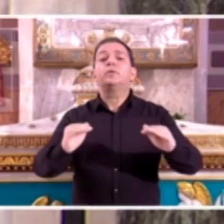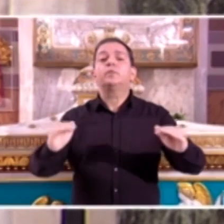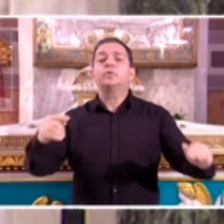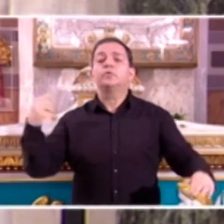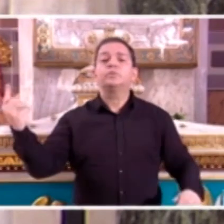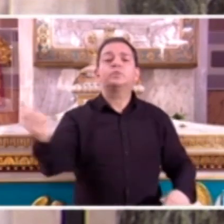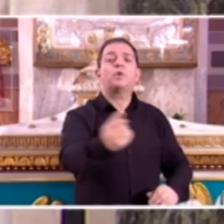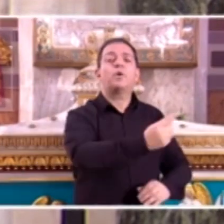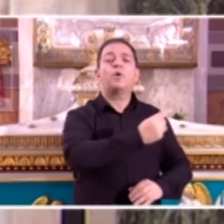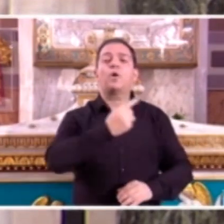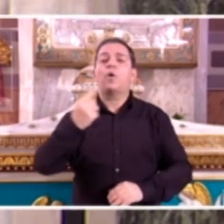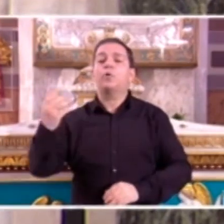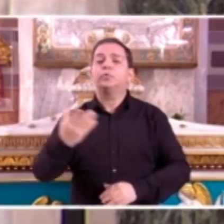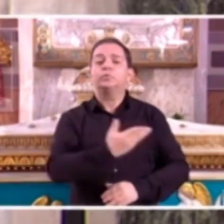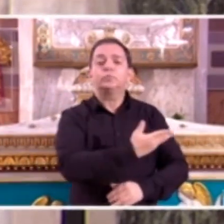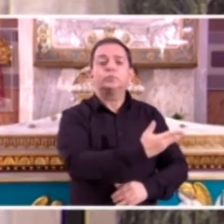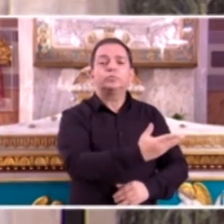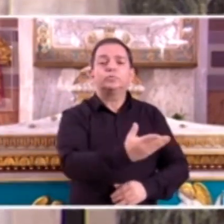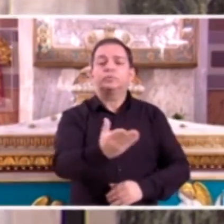Κρίνη πάση